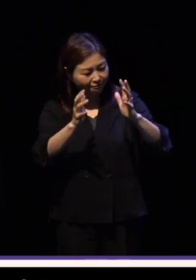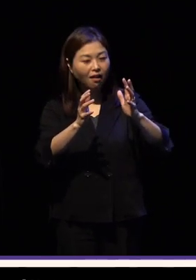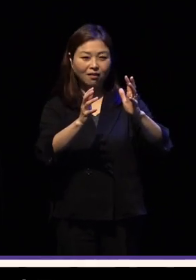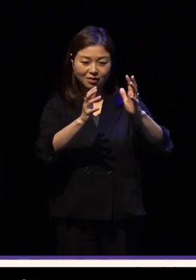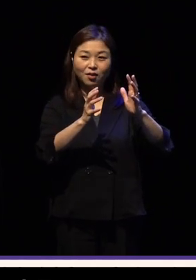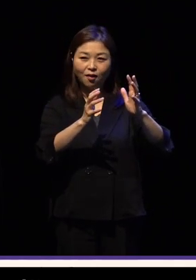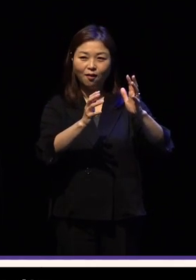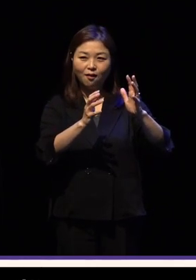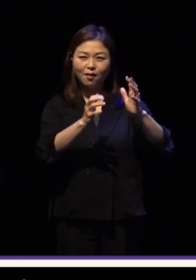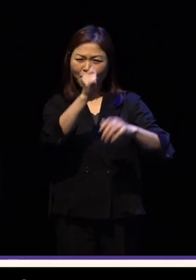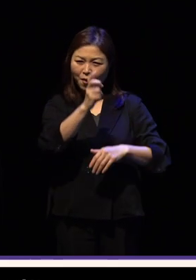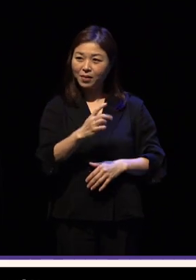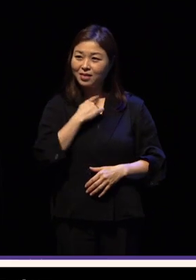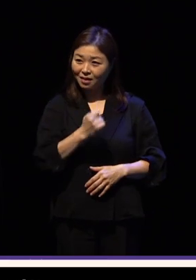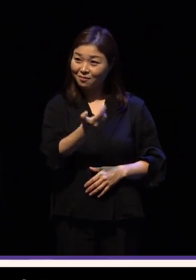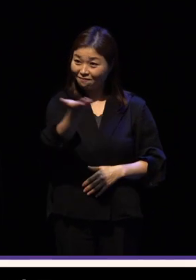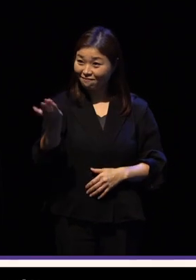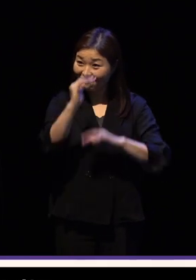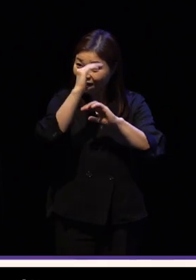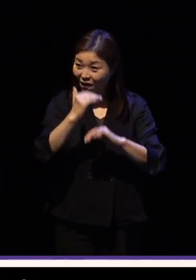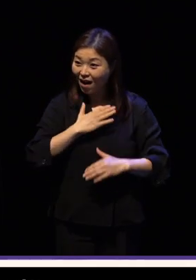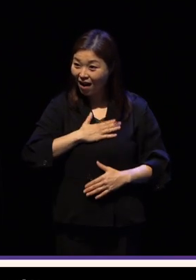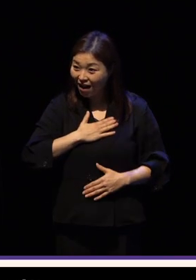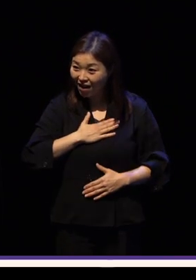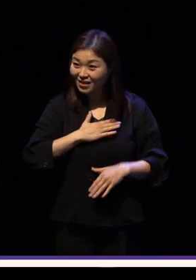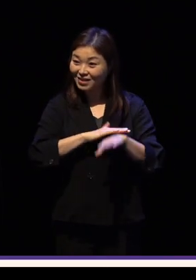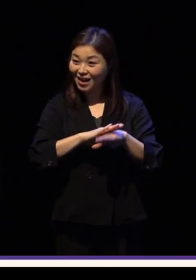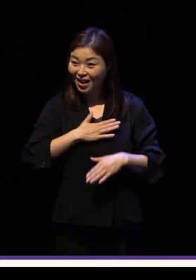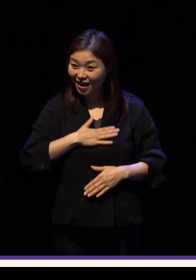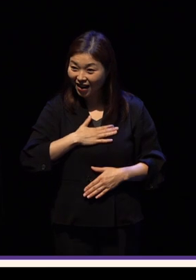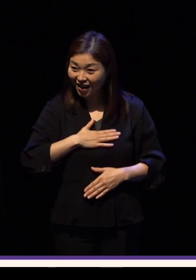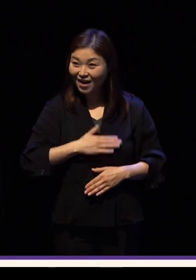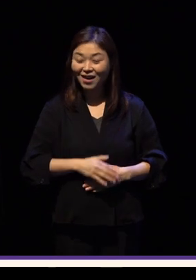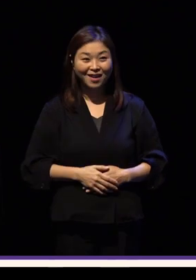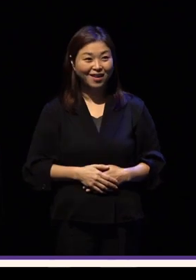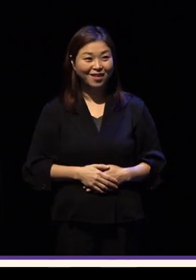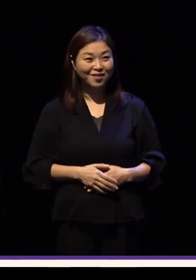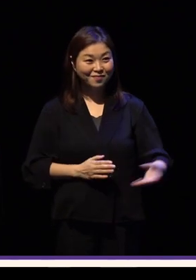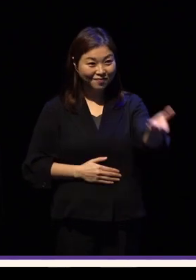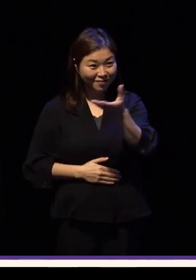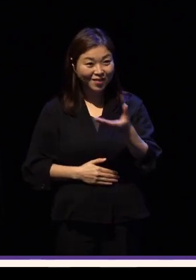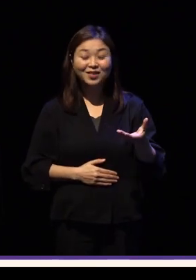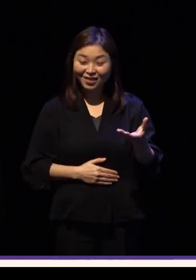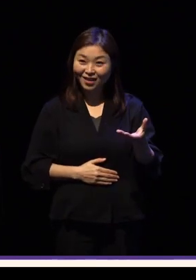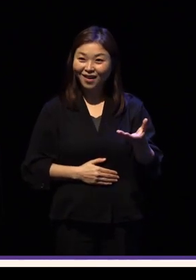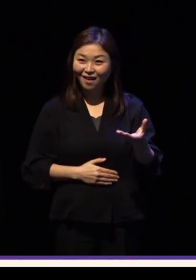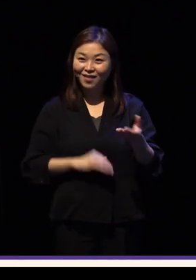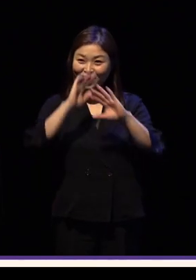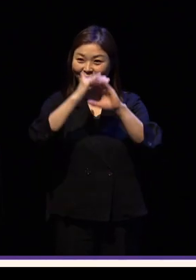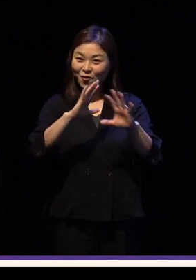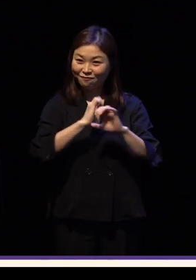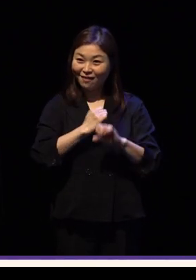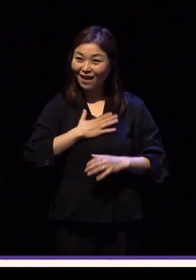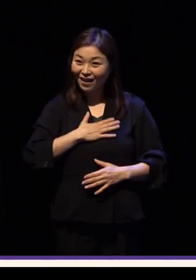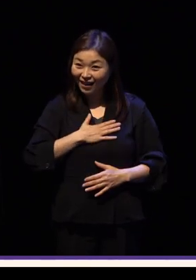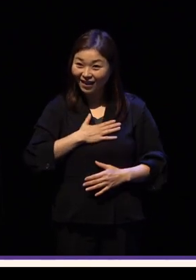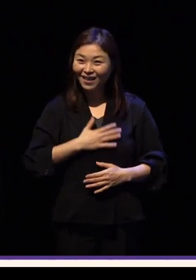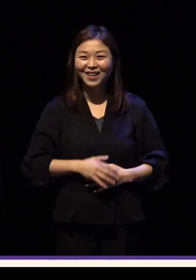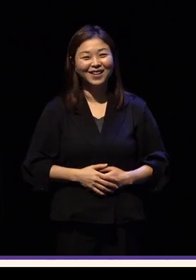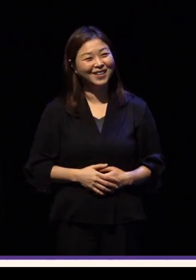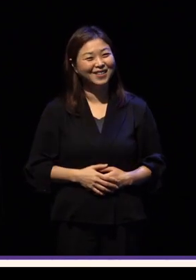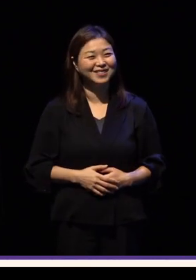아시나요? 다 아세요? 이미 보셨나요? 예.